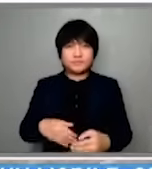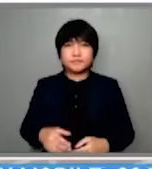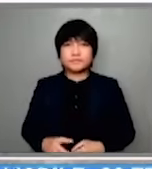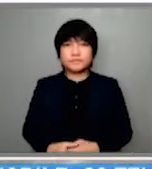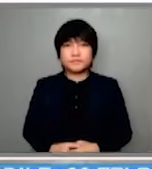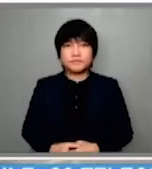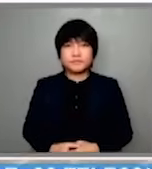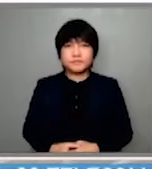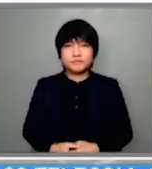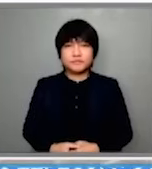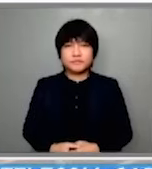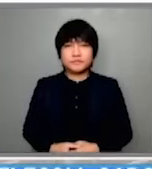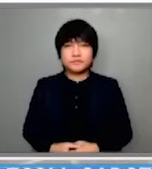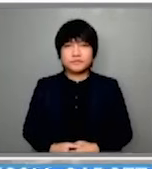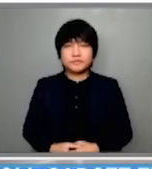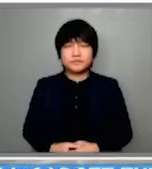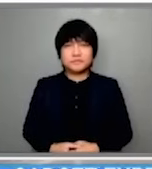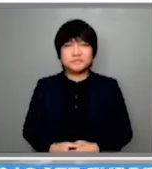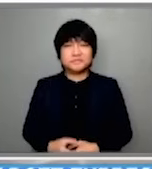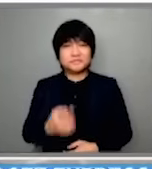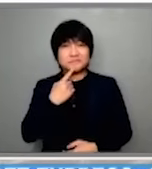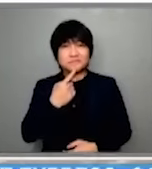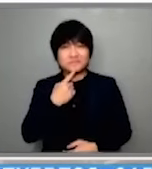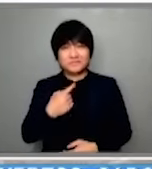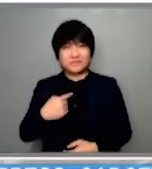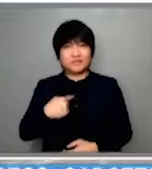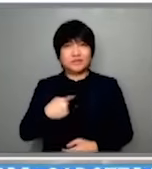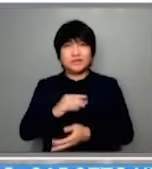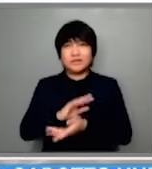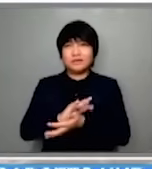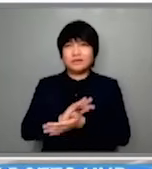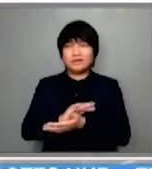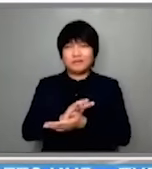misis ko, may COVID